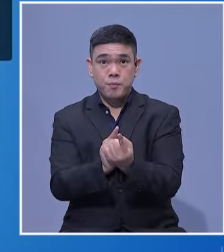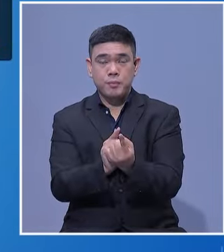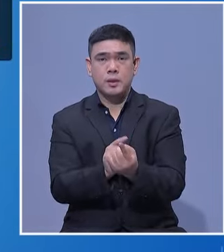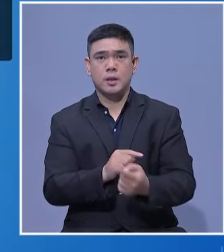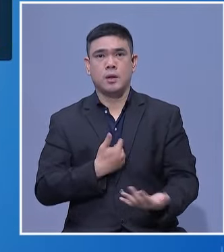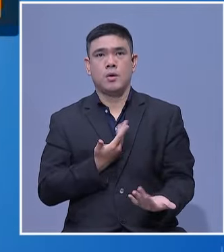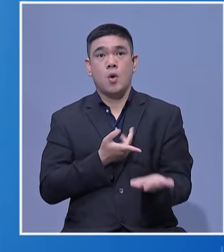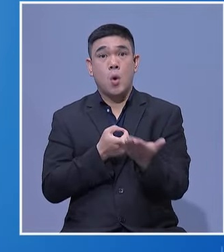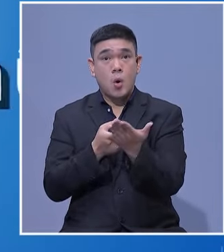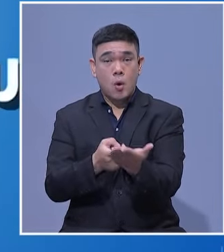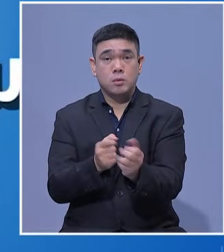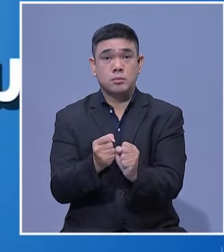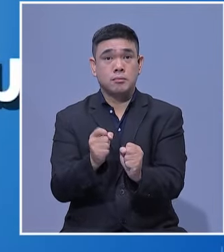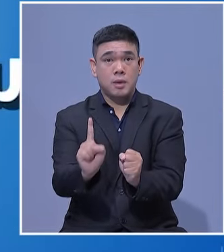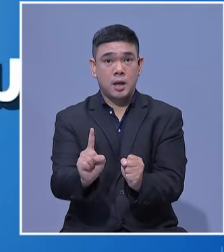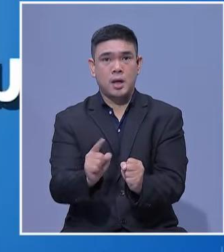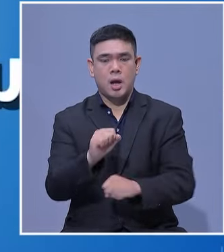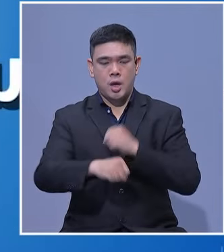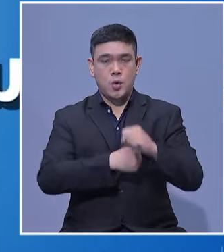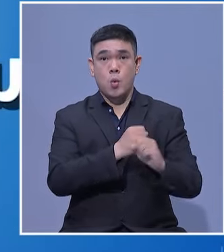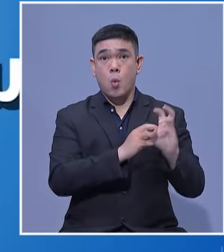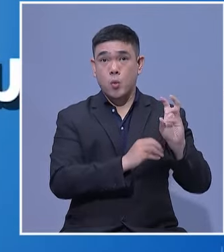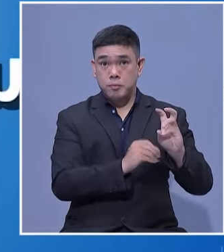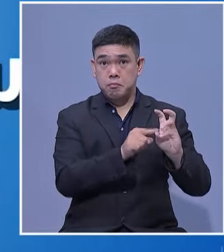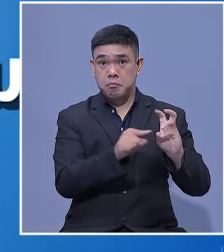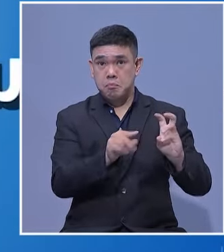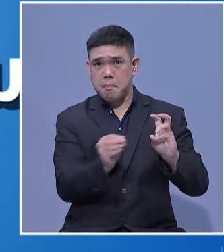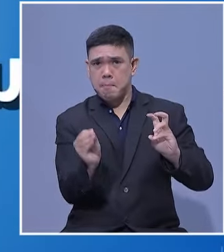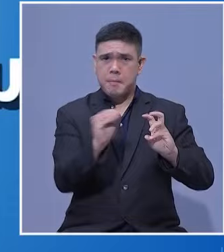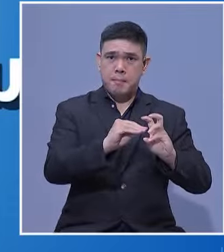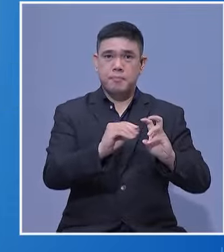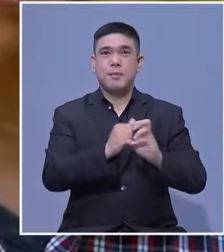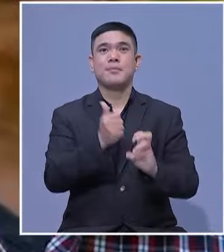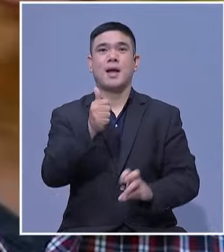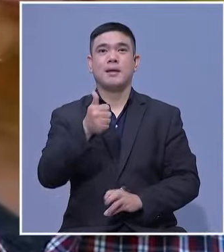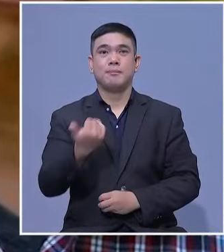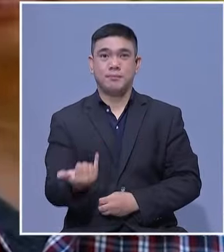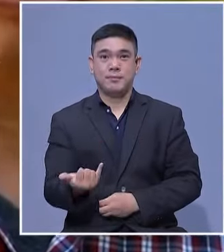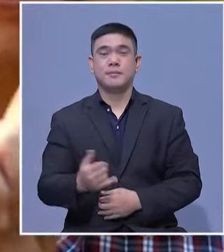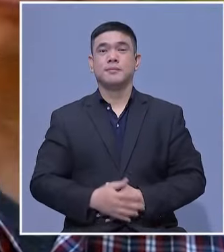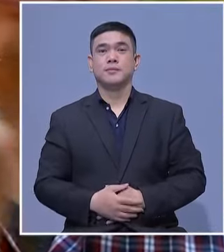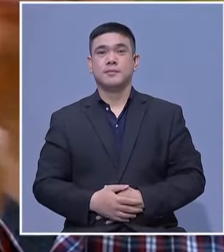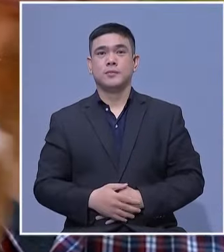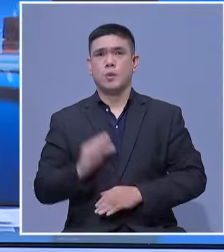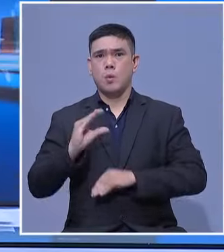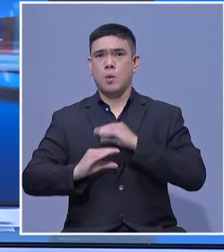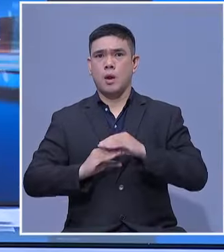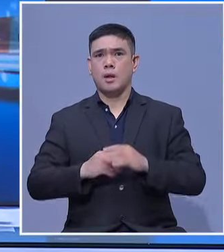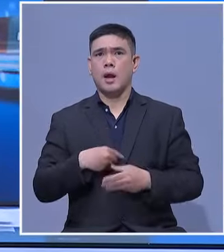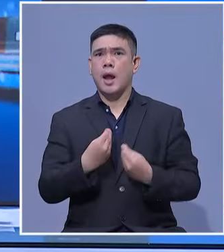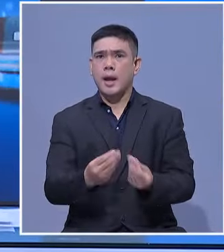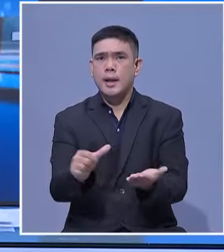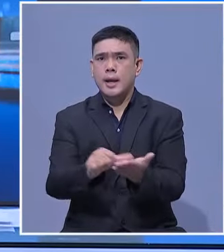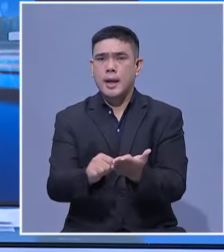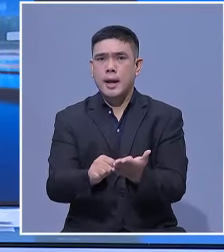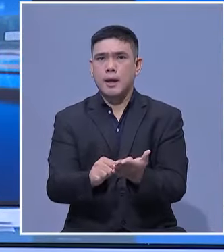การร้องขอแบบนี้เรียกร้องว่าให้อายุเกิน 60ปีด้วยได้มั้ยสำหรับโครงการนี้จะเป็นไปได้หรือไม่นะครับอจำได้มั้ยโครงการนี้เขาบอกว่าออกมาแก้ไข